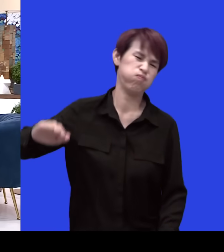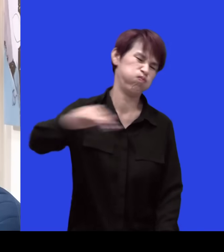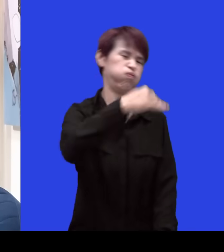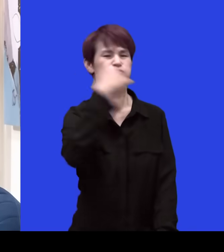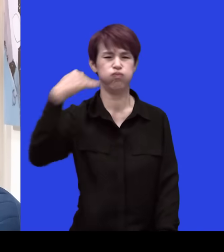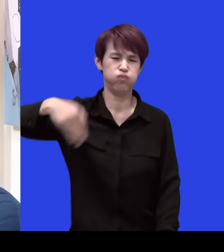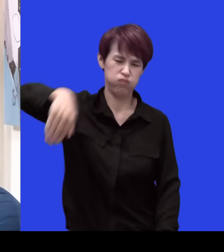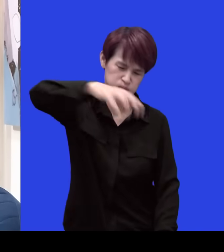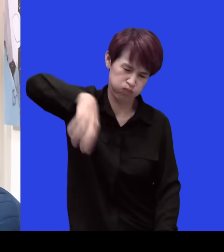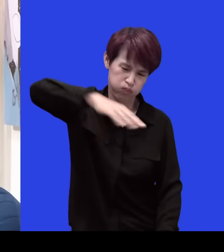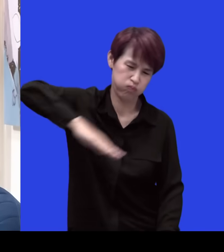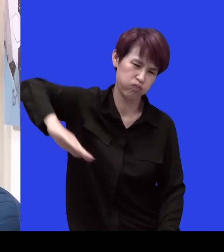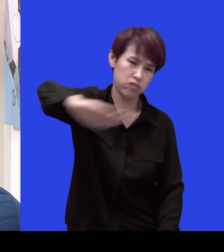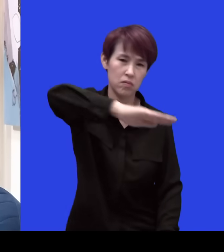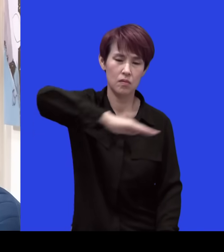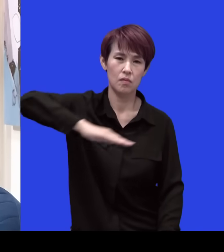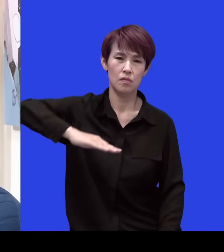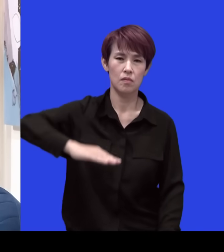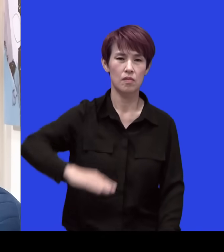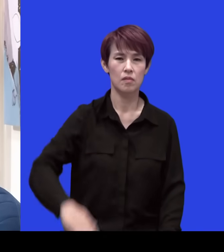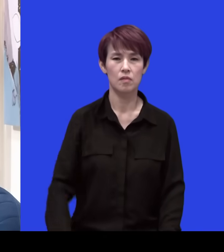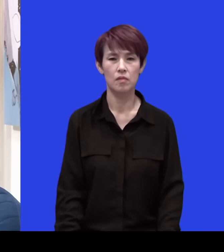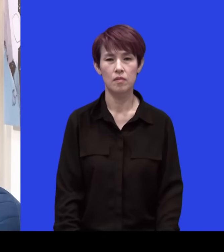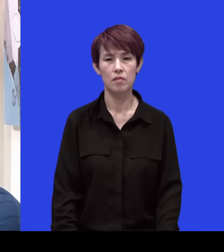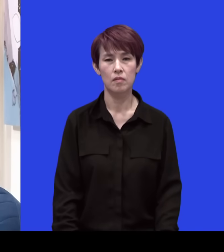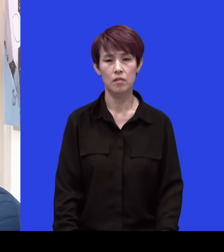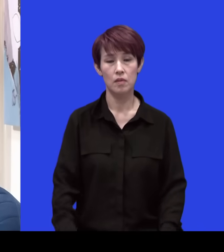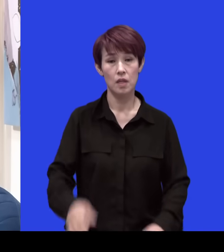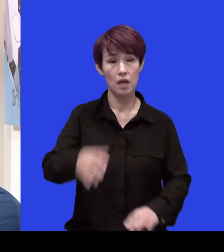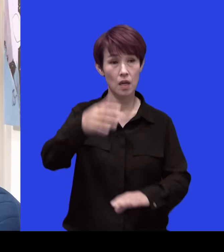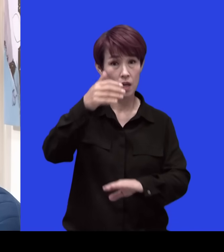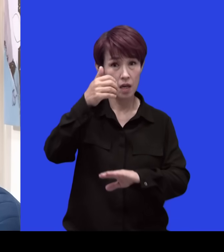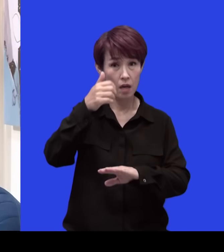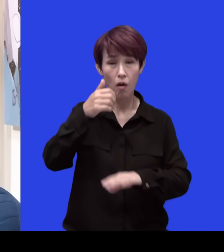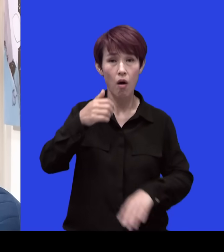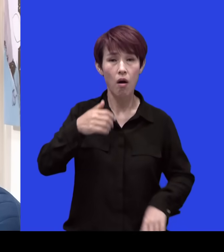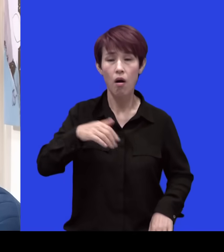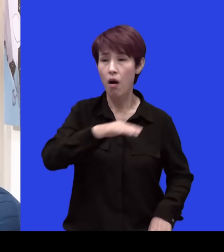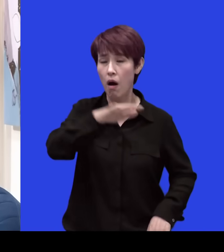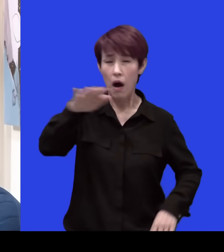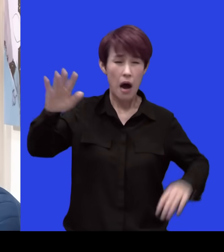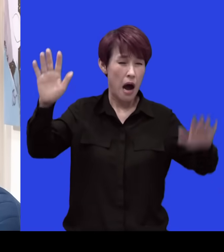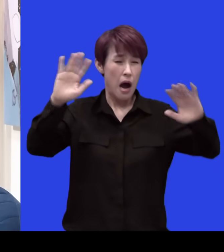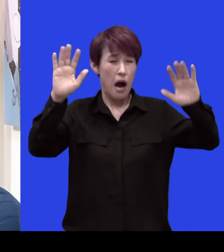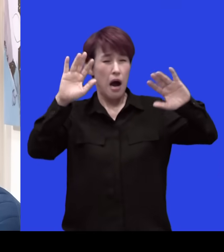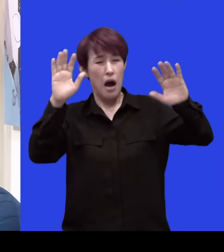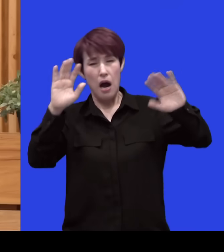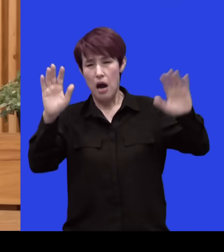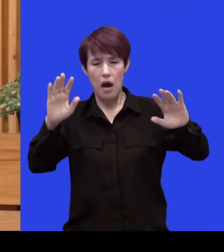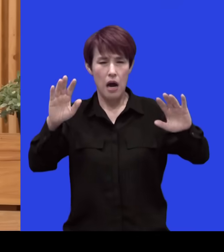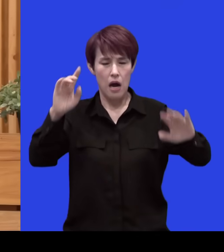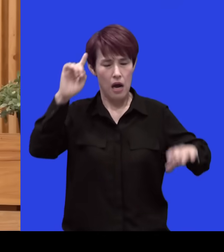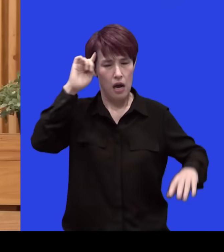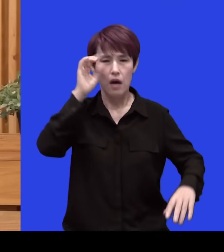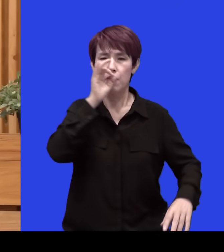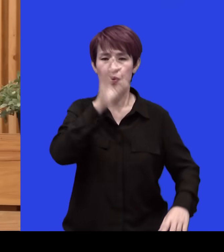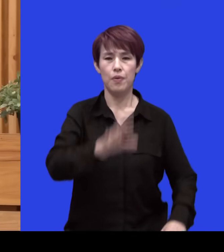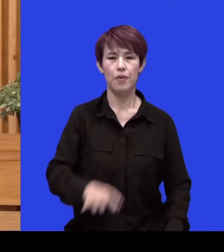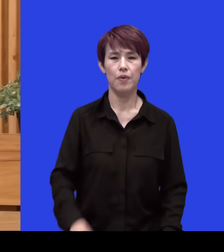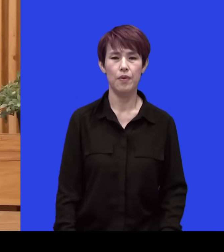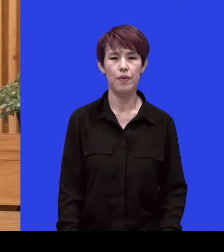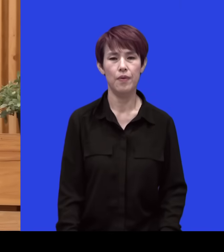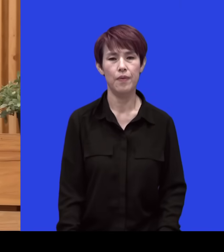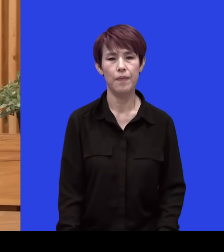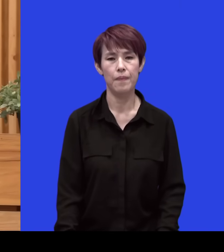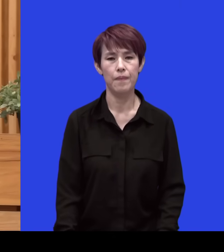돌면서. 그 나중에 이제 그 결과를 보고 얘기하는 거지. 우리는 전혀 모르죠. 네, 네. 그럼 전복됐어요.